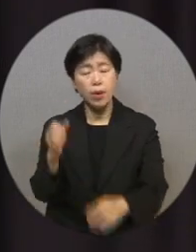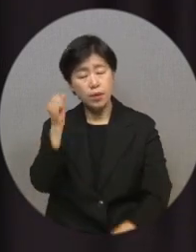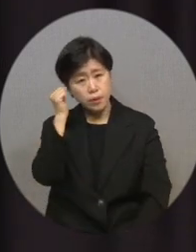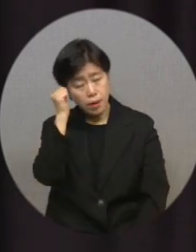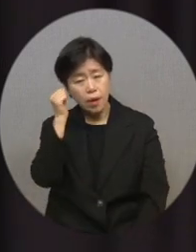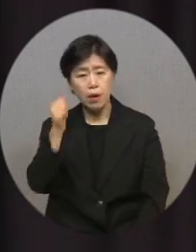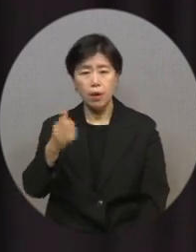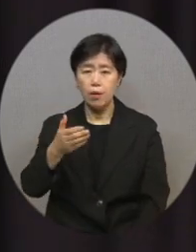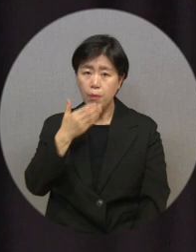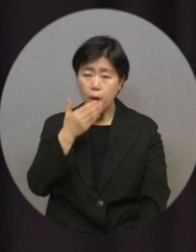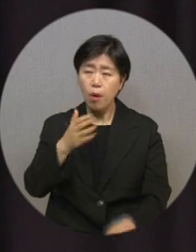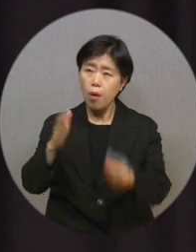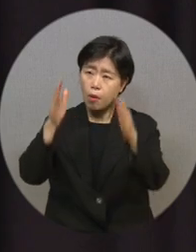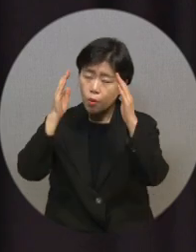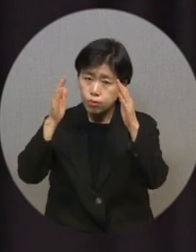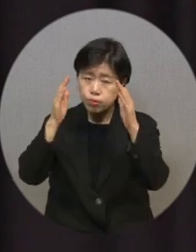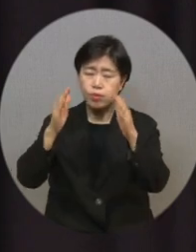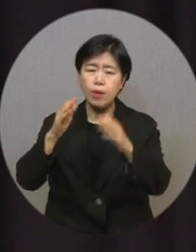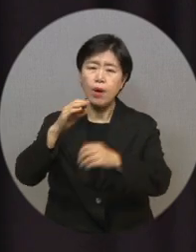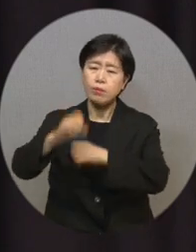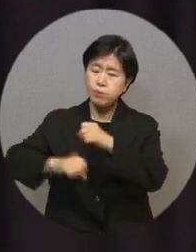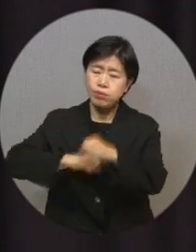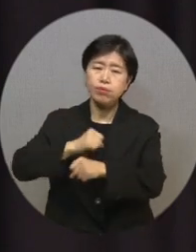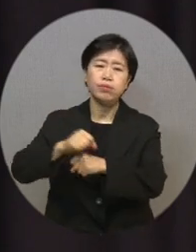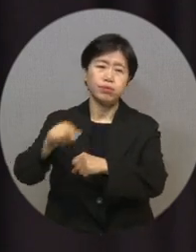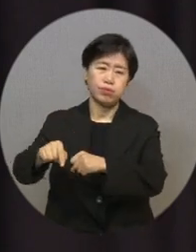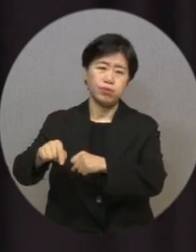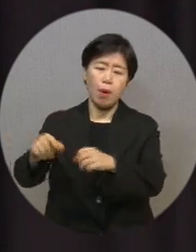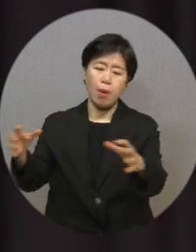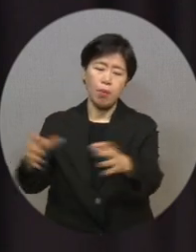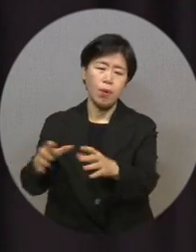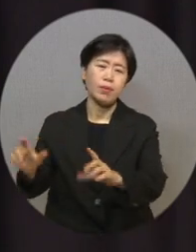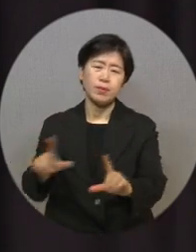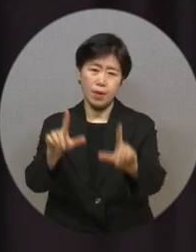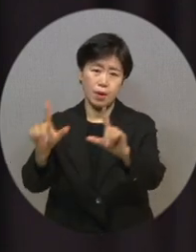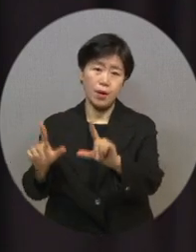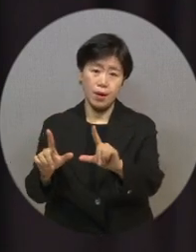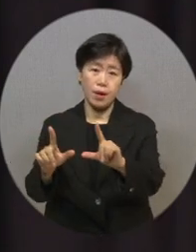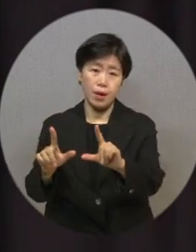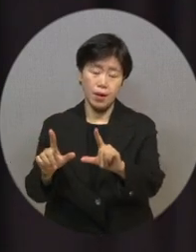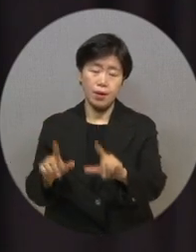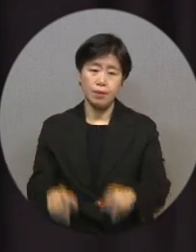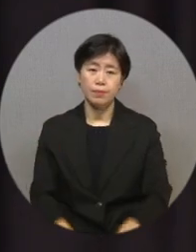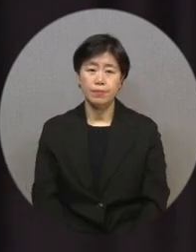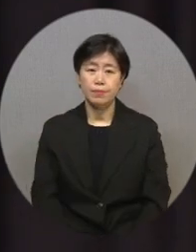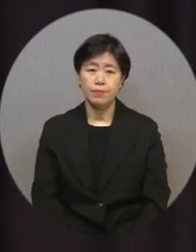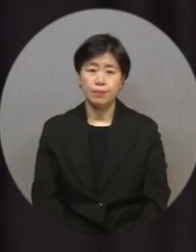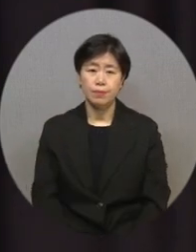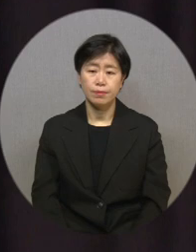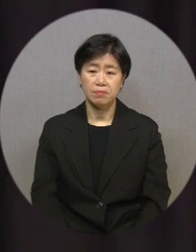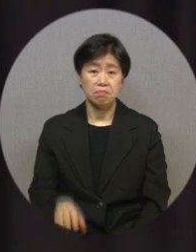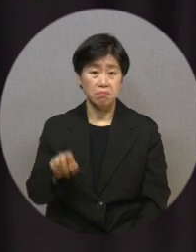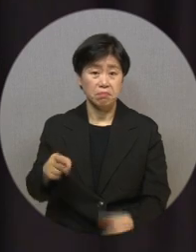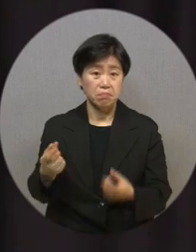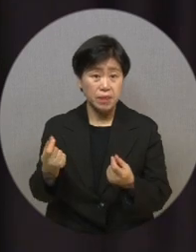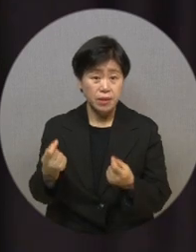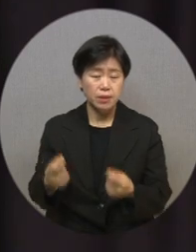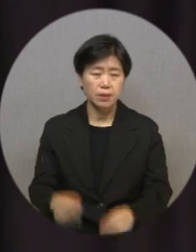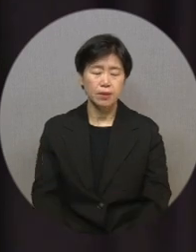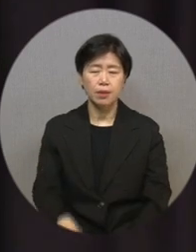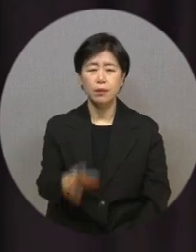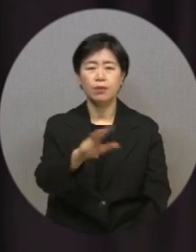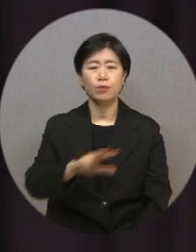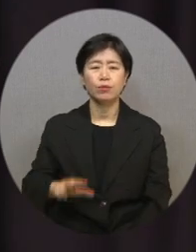시간이 정말 자유롭게 본인들의 역량 강화를 위해서 이게 훈련할 수 있는 공간들을 전국에 다섯 개를 두고